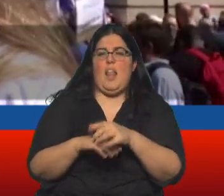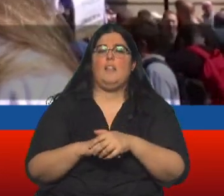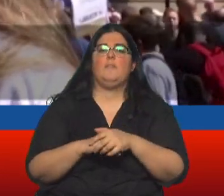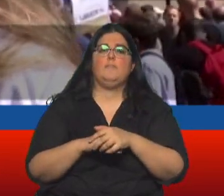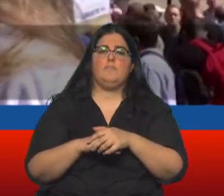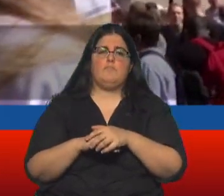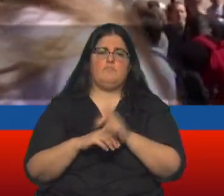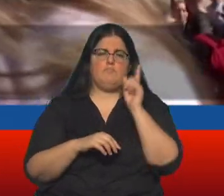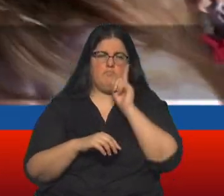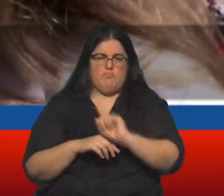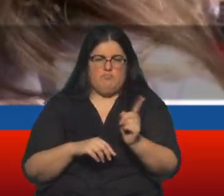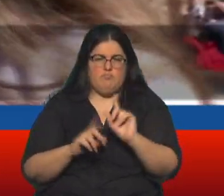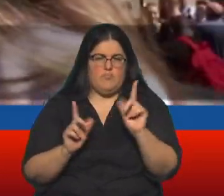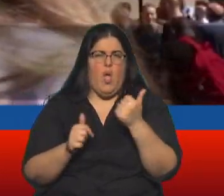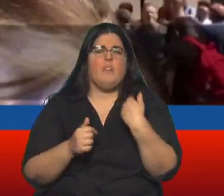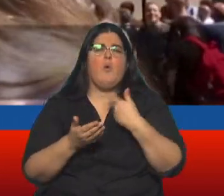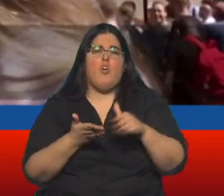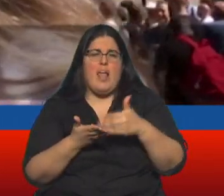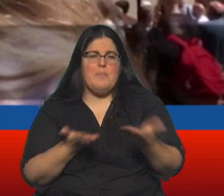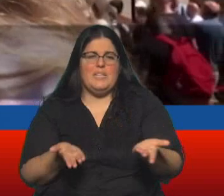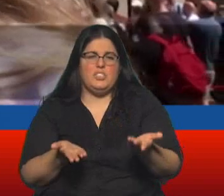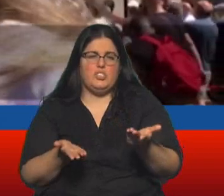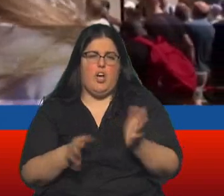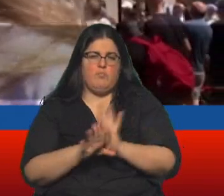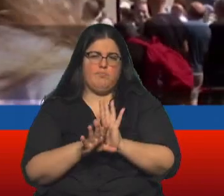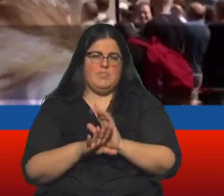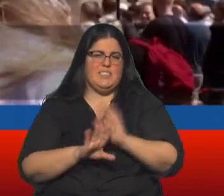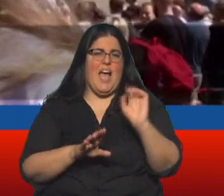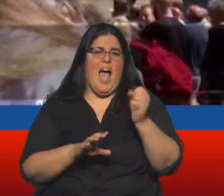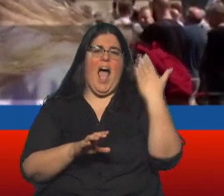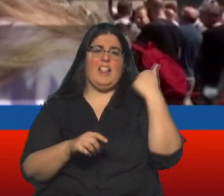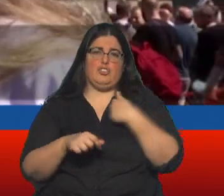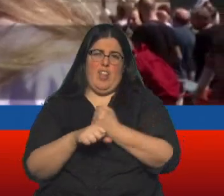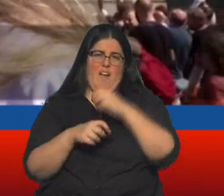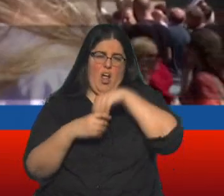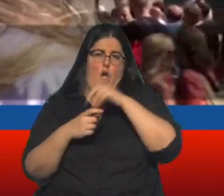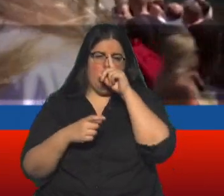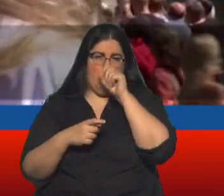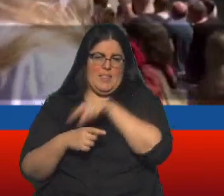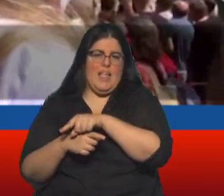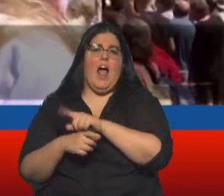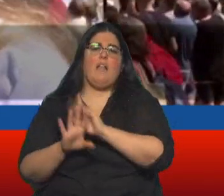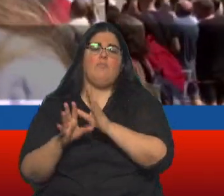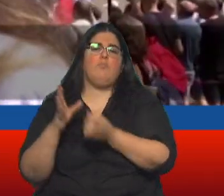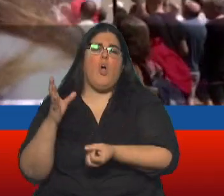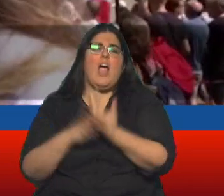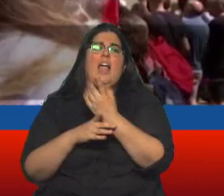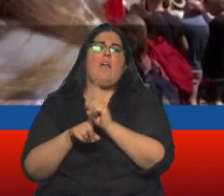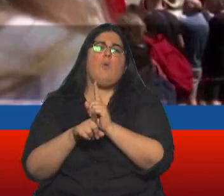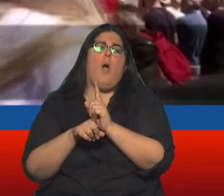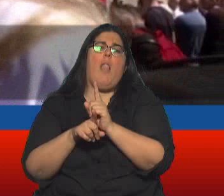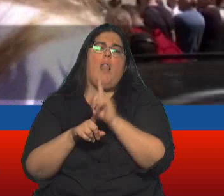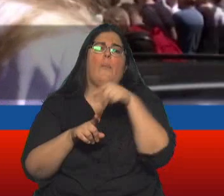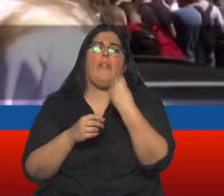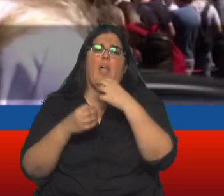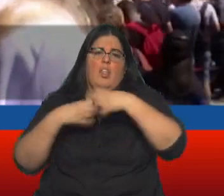des discriminations pas possibles. Je le vois déjà au niveau de mon pavillon où je travaille. Ça crée un clivage général.